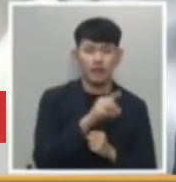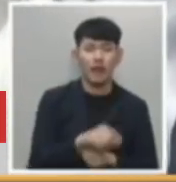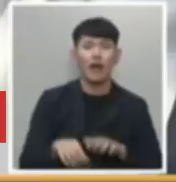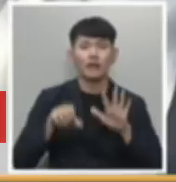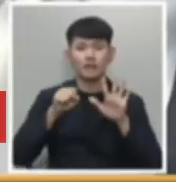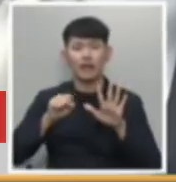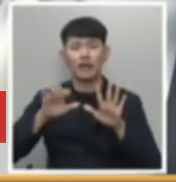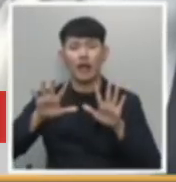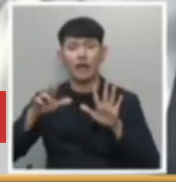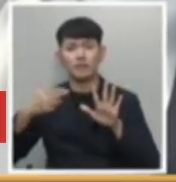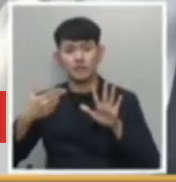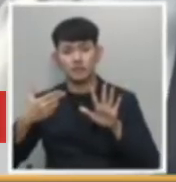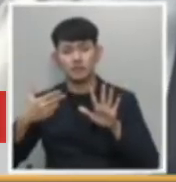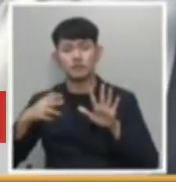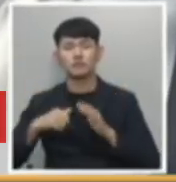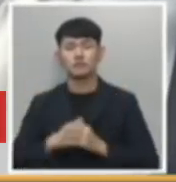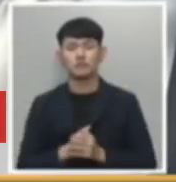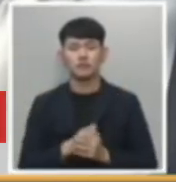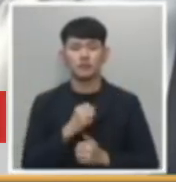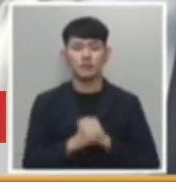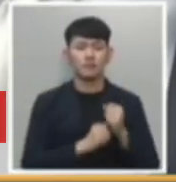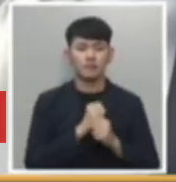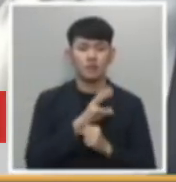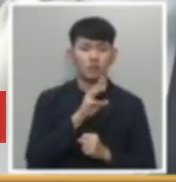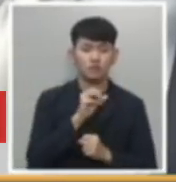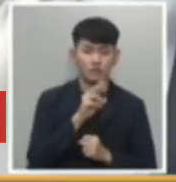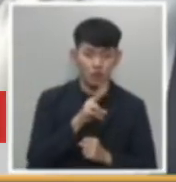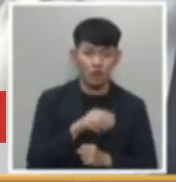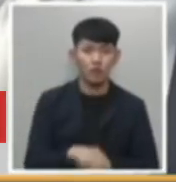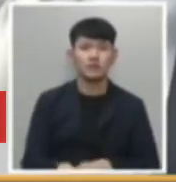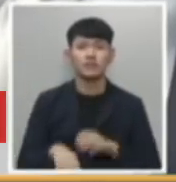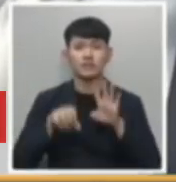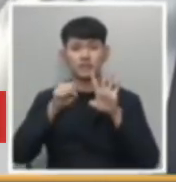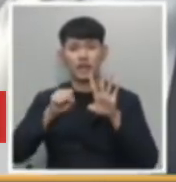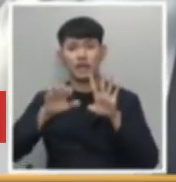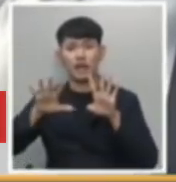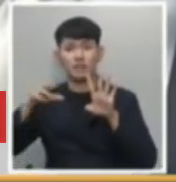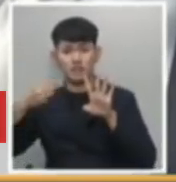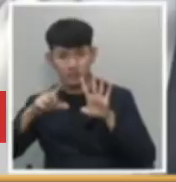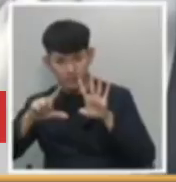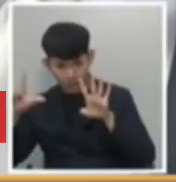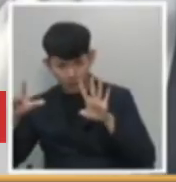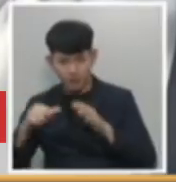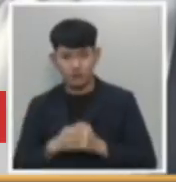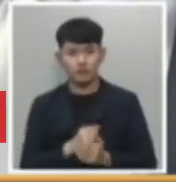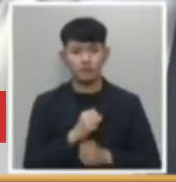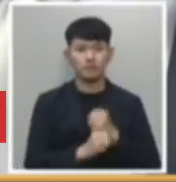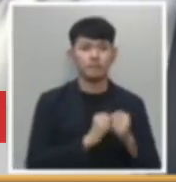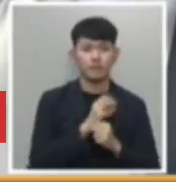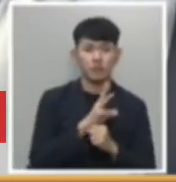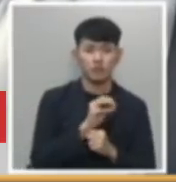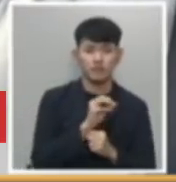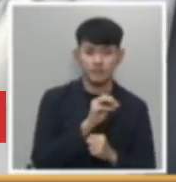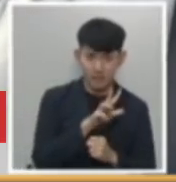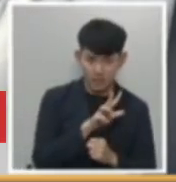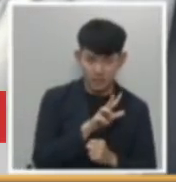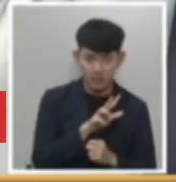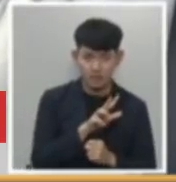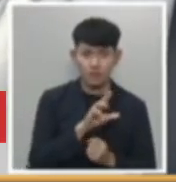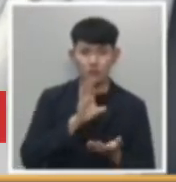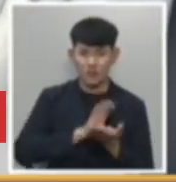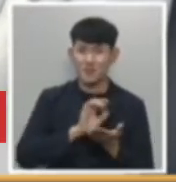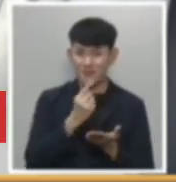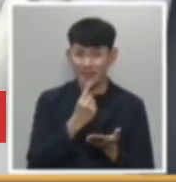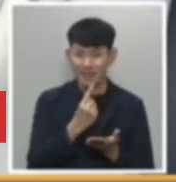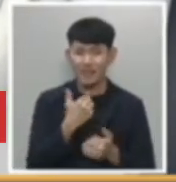553,358 ล้านปี2562 450,000 ล้าน2563นะครับงบใหม่เนี่